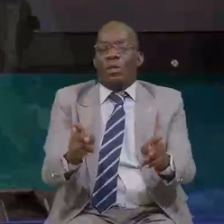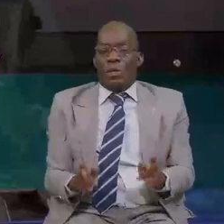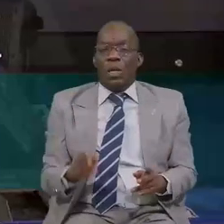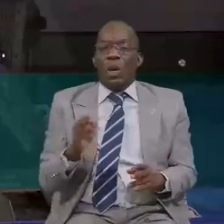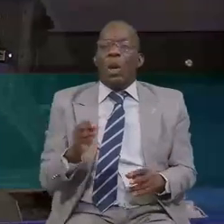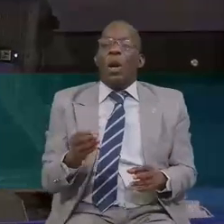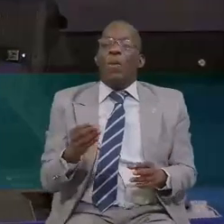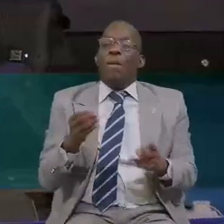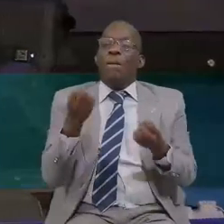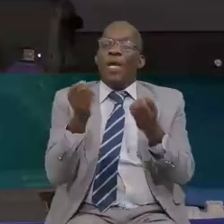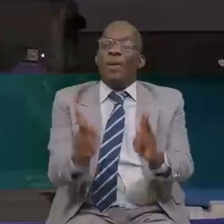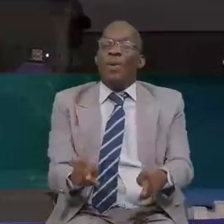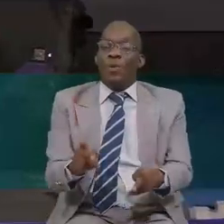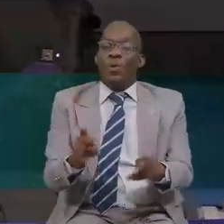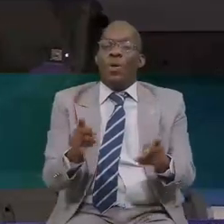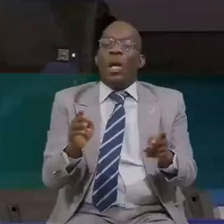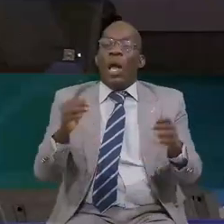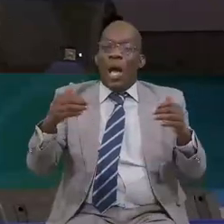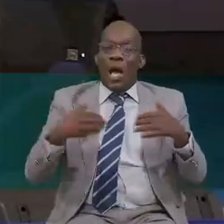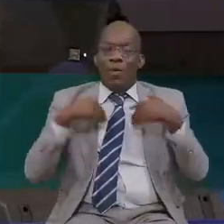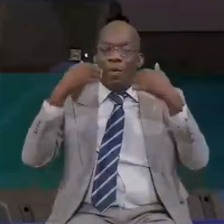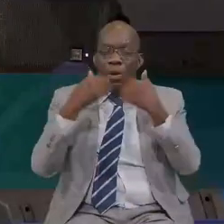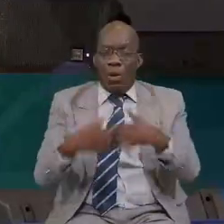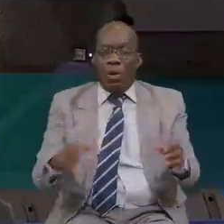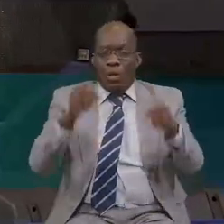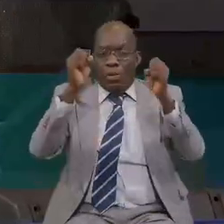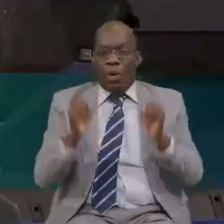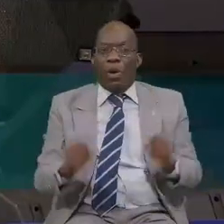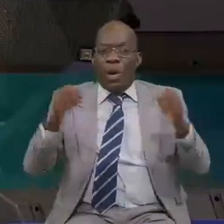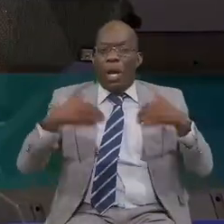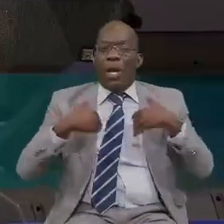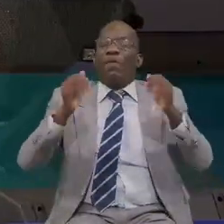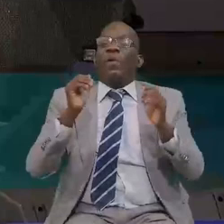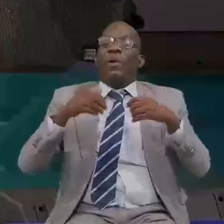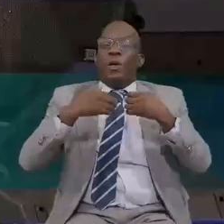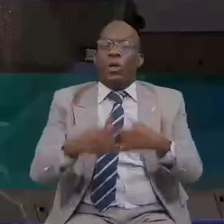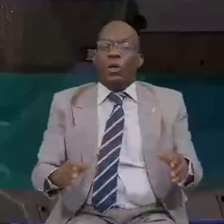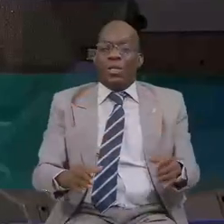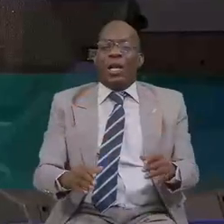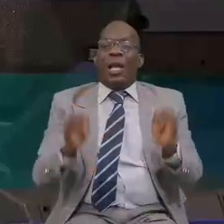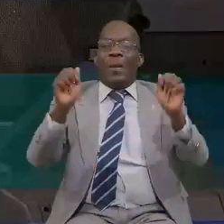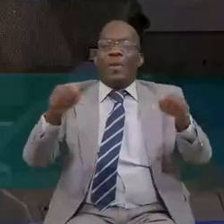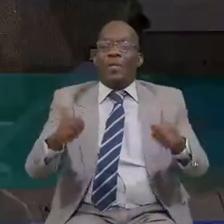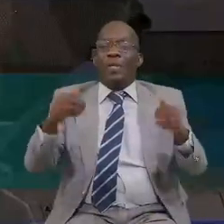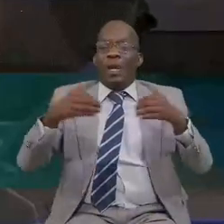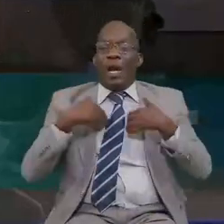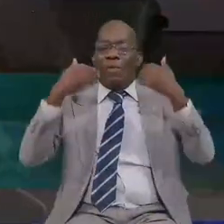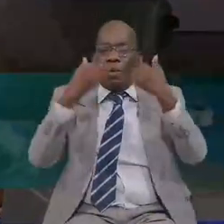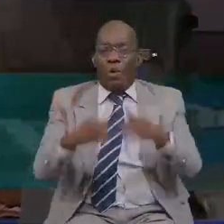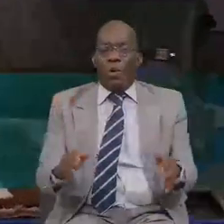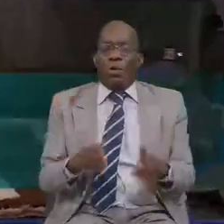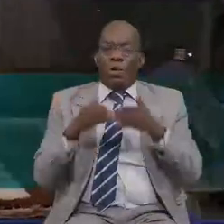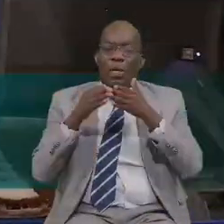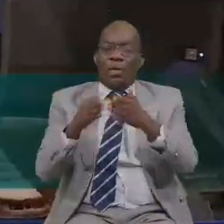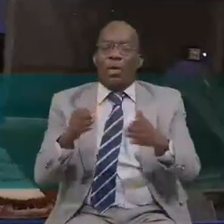Plusieurs qui ont perdu leur puissance, ils ont perdu tout. Ils ont perdu leur but, ils ont perdu de direction.